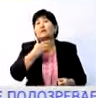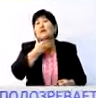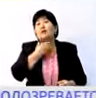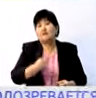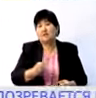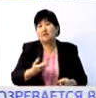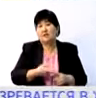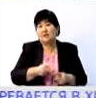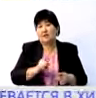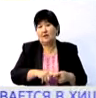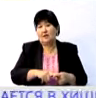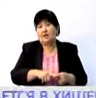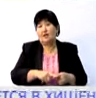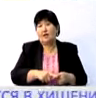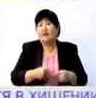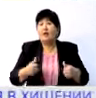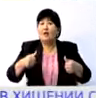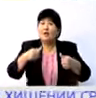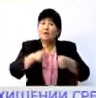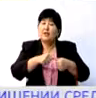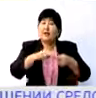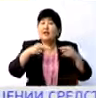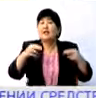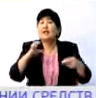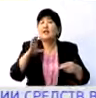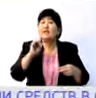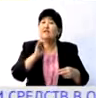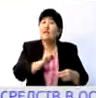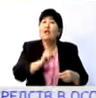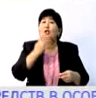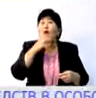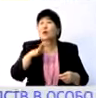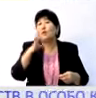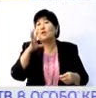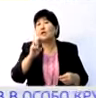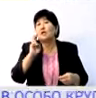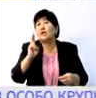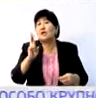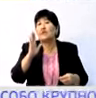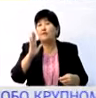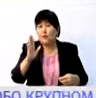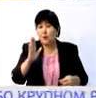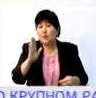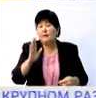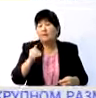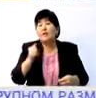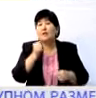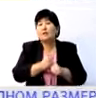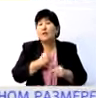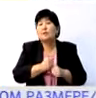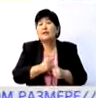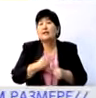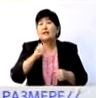и питающие линии с севера на юг 500 киловольт, срабатывала